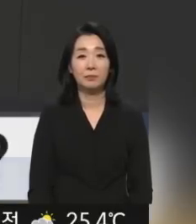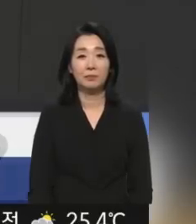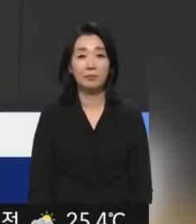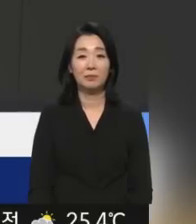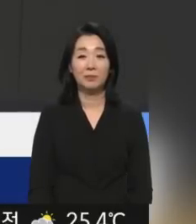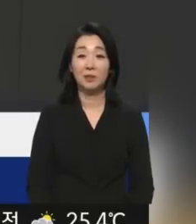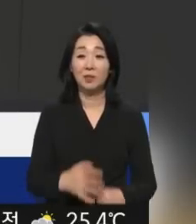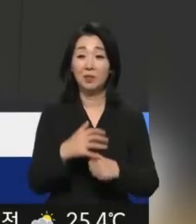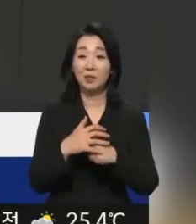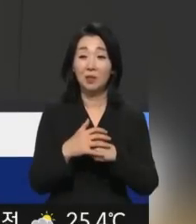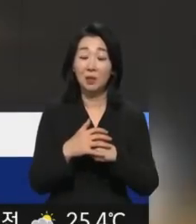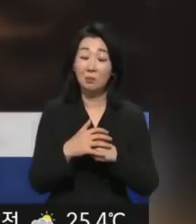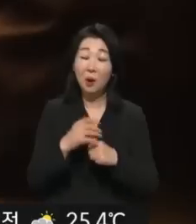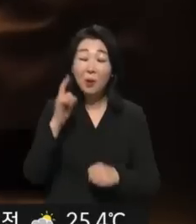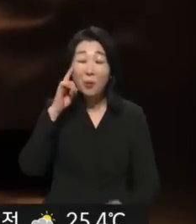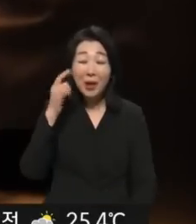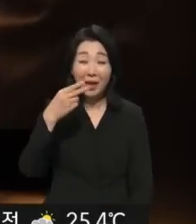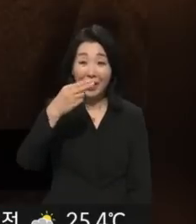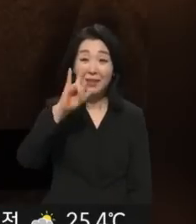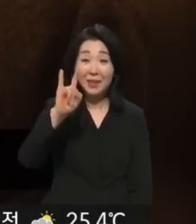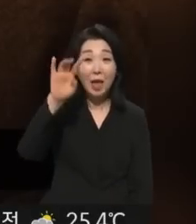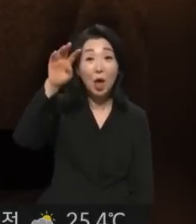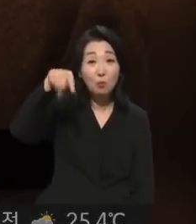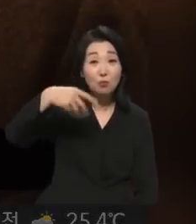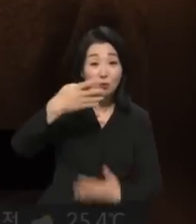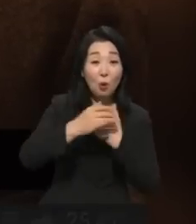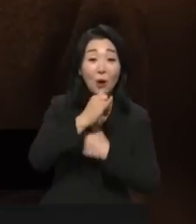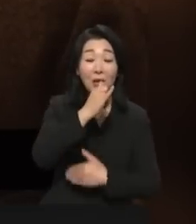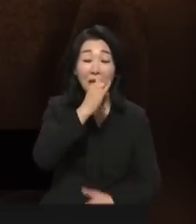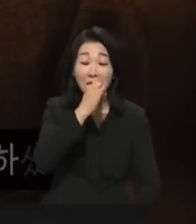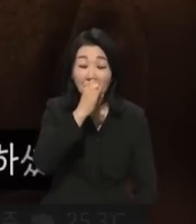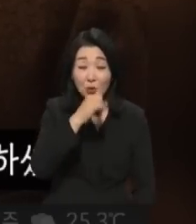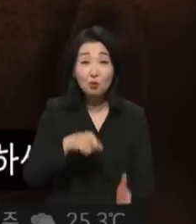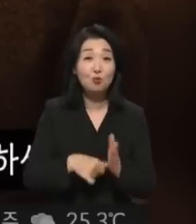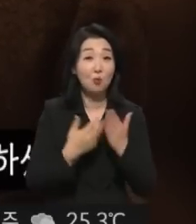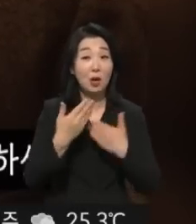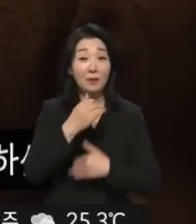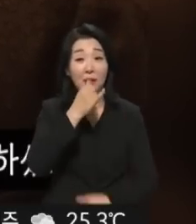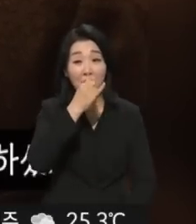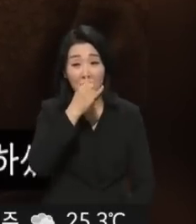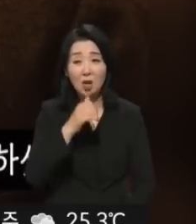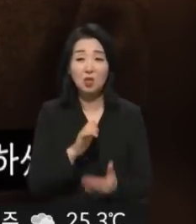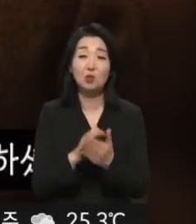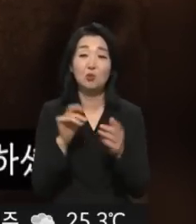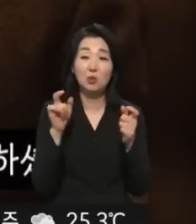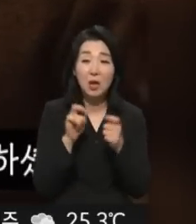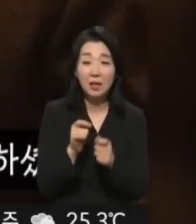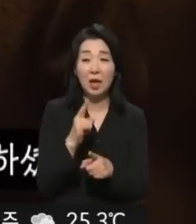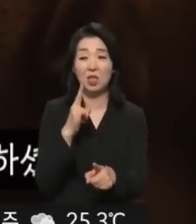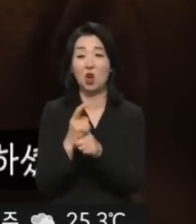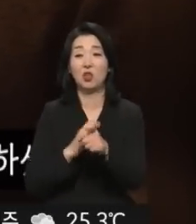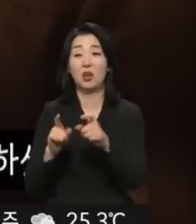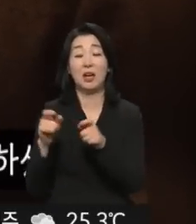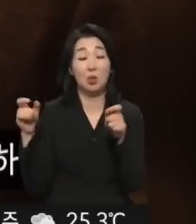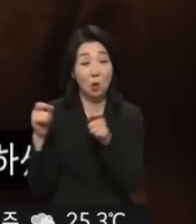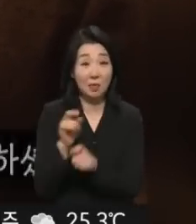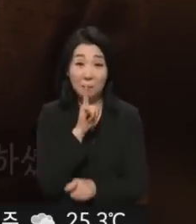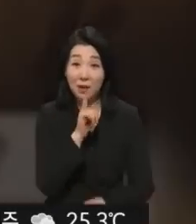대구에 나오는 유명한 대사가 있잖아요. He told me, keep your friends close, but your enemies